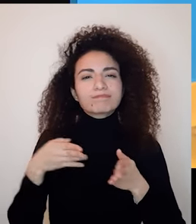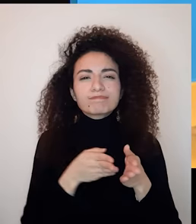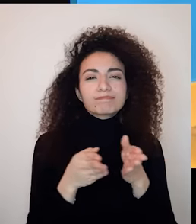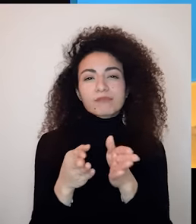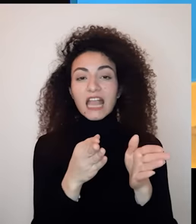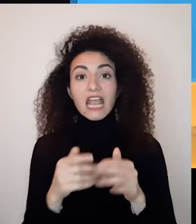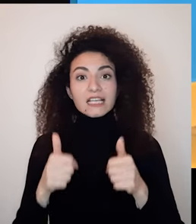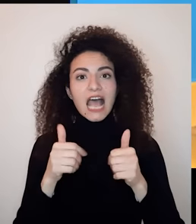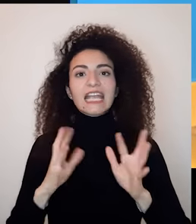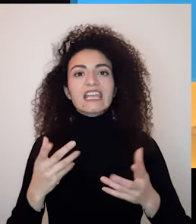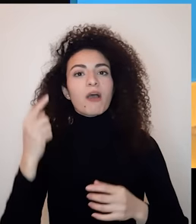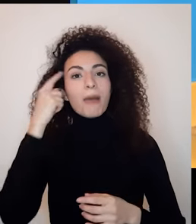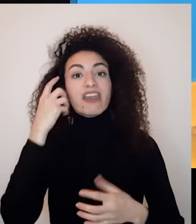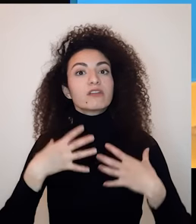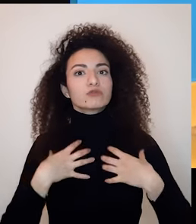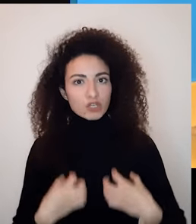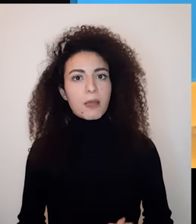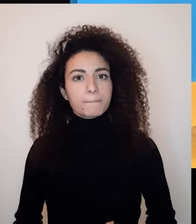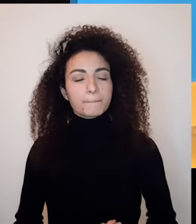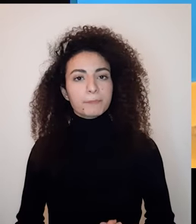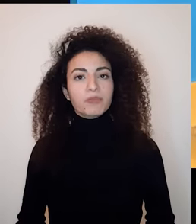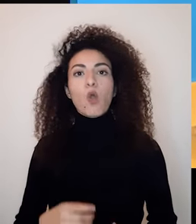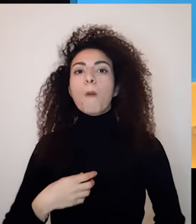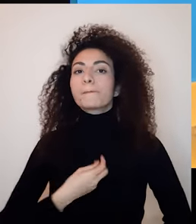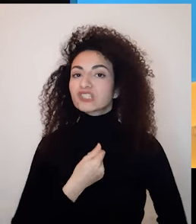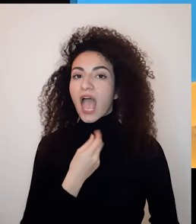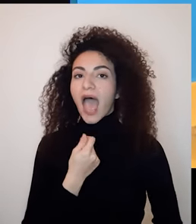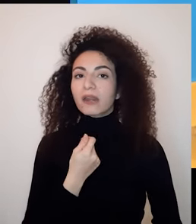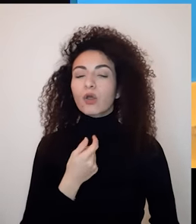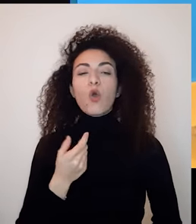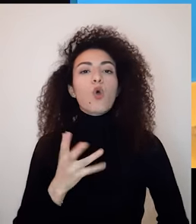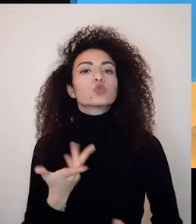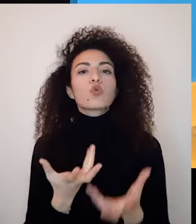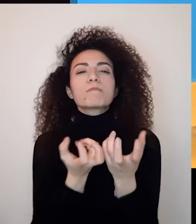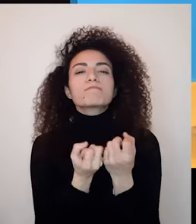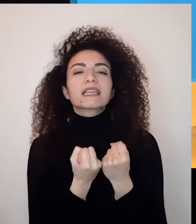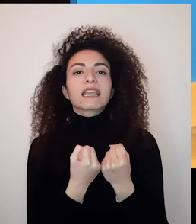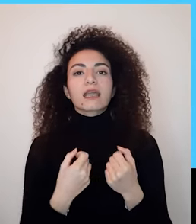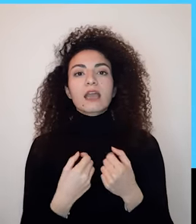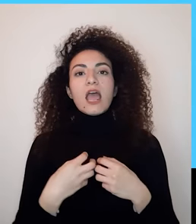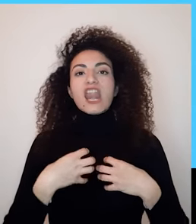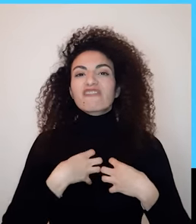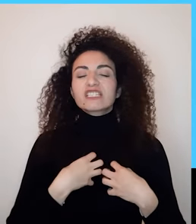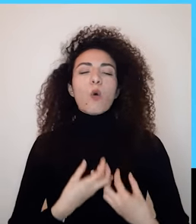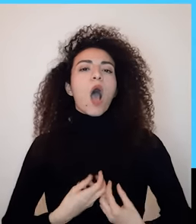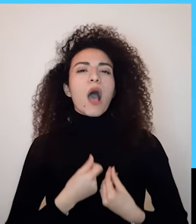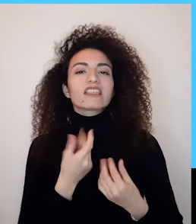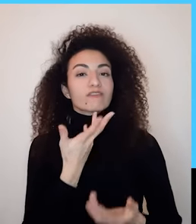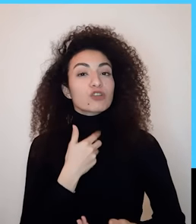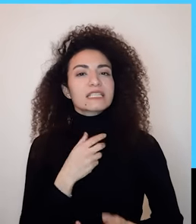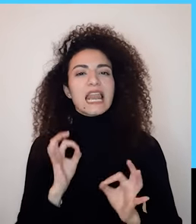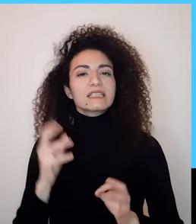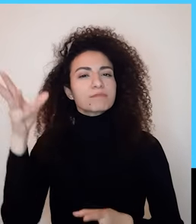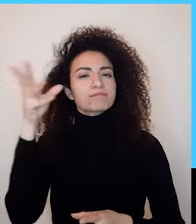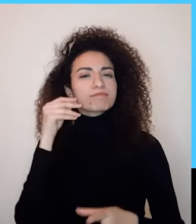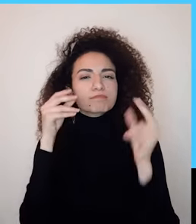صحية؟ المدخل الصحيح هو بالمعرفة العميقة لجسدك وكيف ممكن تتعرفي أكثر على مشاعرك ورغباتك من ناحية